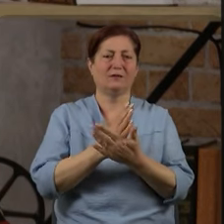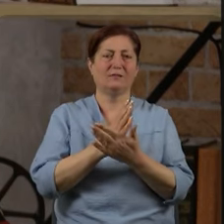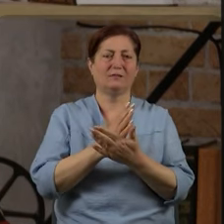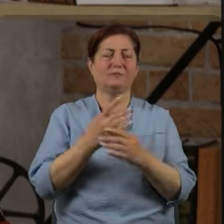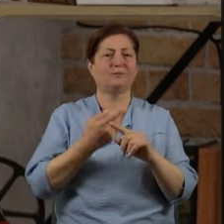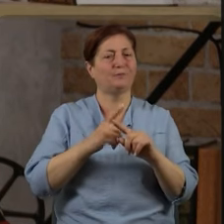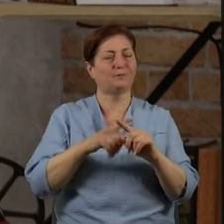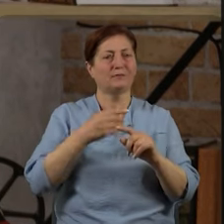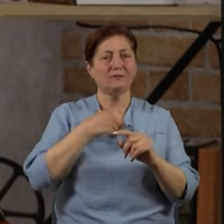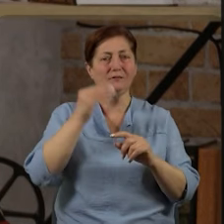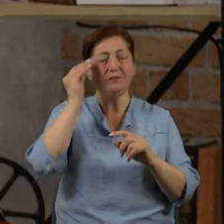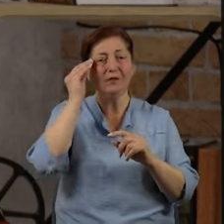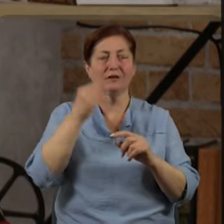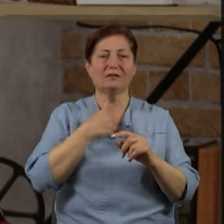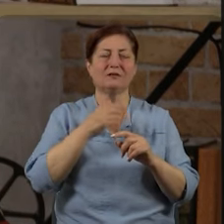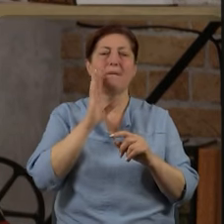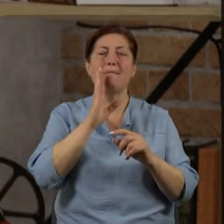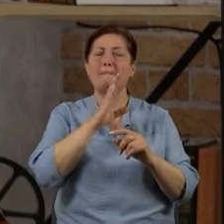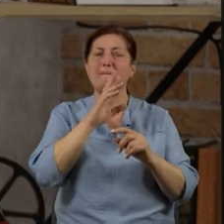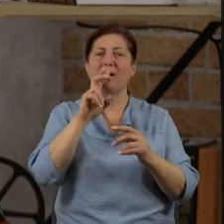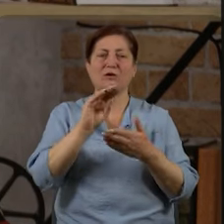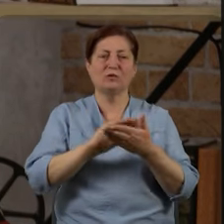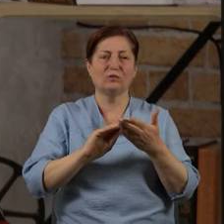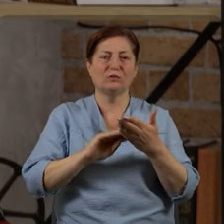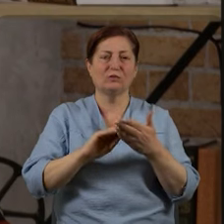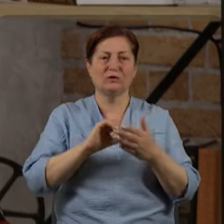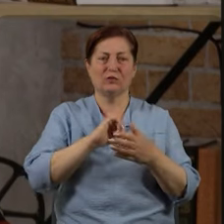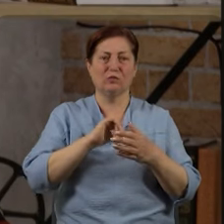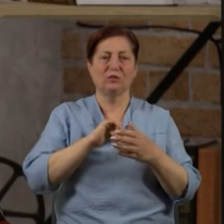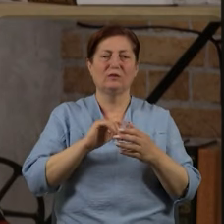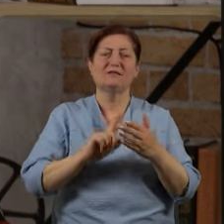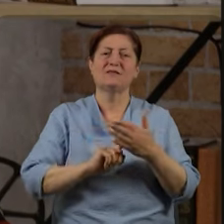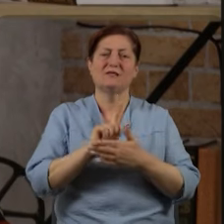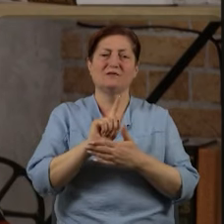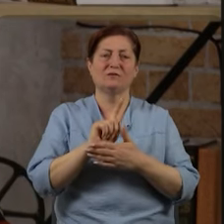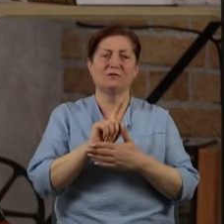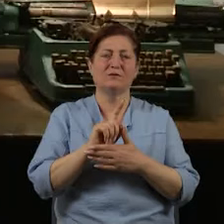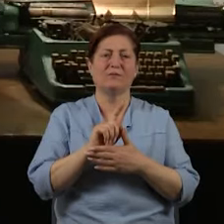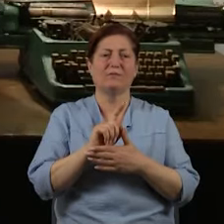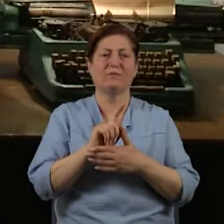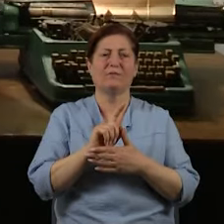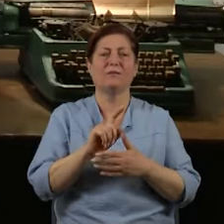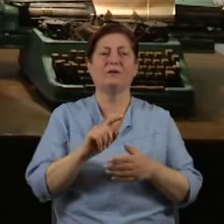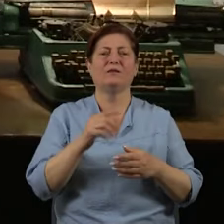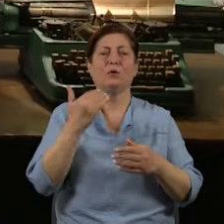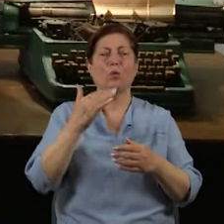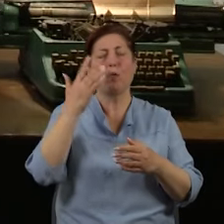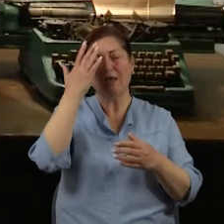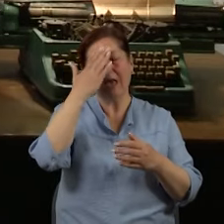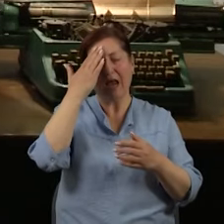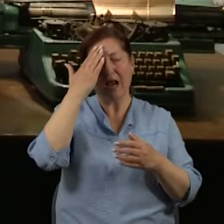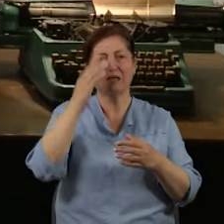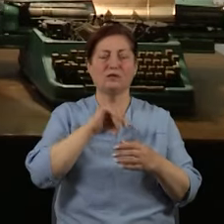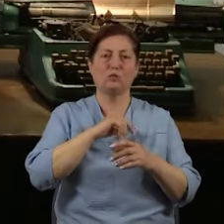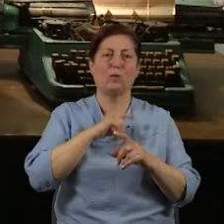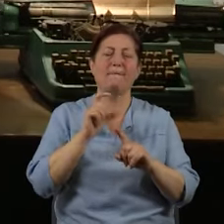իմ կարծիքով մեր մայրերգությունը սկզբնավորվեց Երևան Շահազիզի բանաստեղծությամբ, հայտնի, այո, Երազ բանաստեղծությամբ, եթե ասեցի